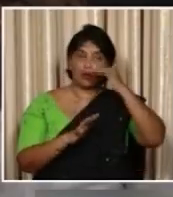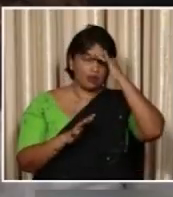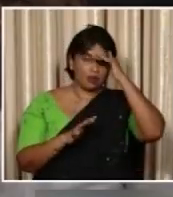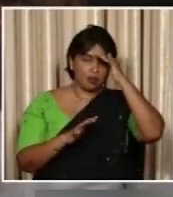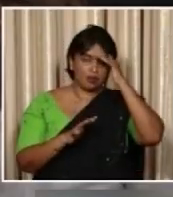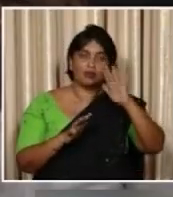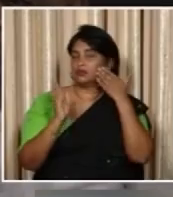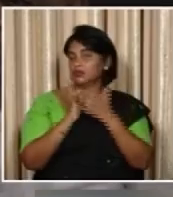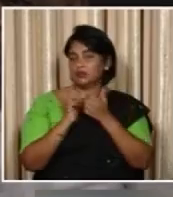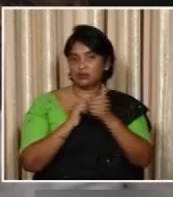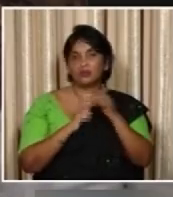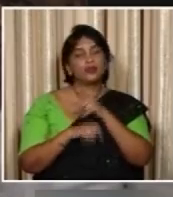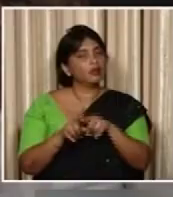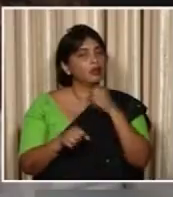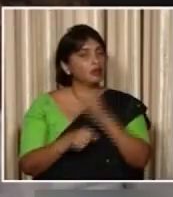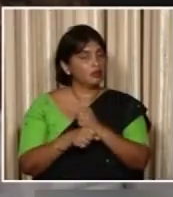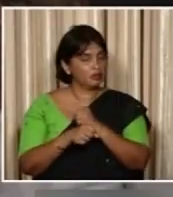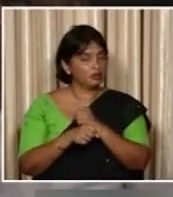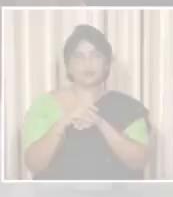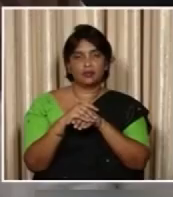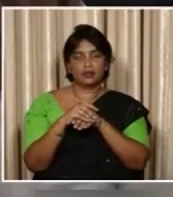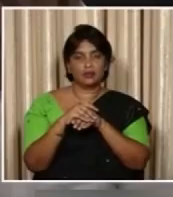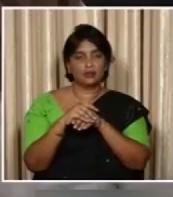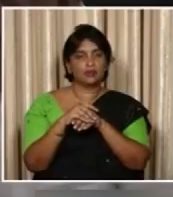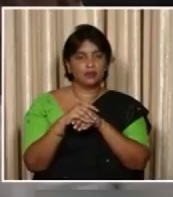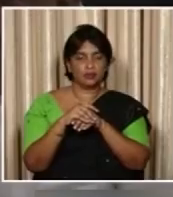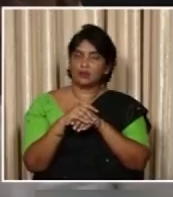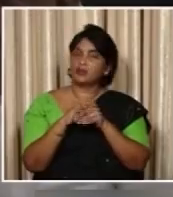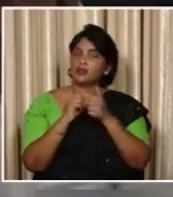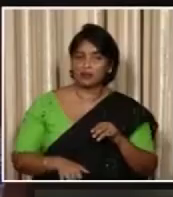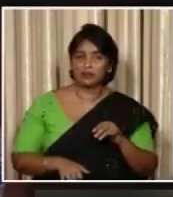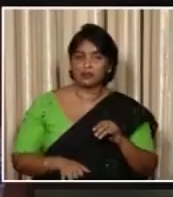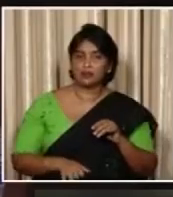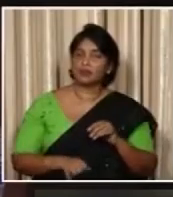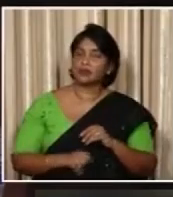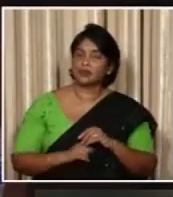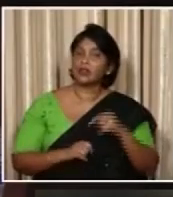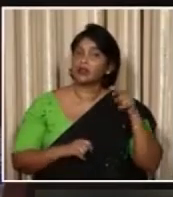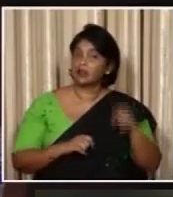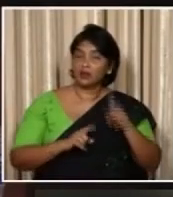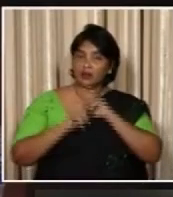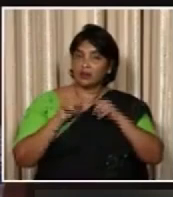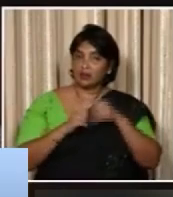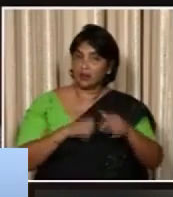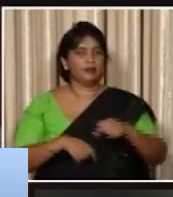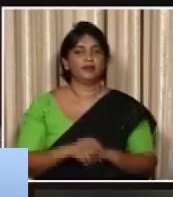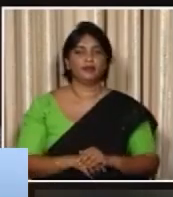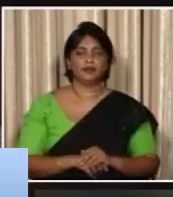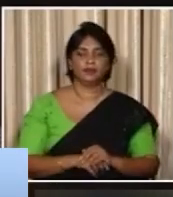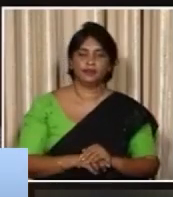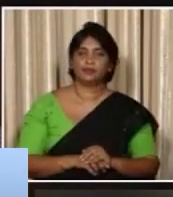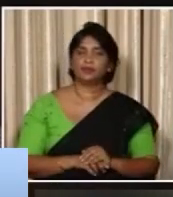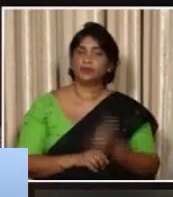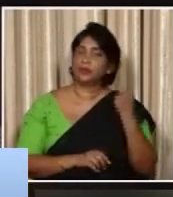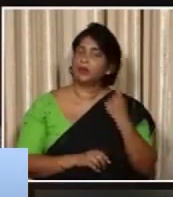නායකයින්ගේ අවධානය යොමු කළා. ඒ වෙනුවෙන් රාජ්‍ය තාන්ත්‍රික මට්ටමේ මැදිහත්වීම පවා සිදු කළා. මේ කතා කරන දවසේ පැය